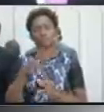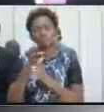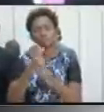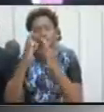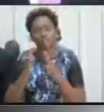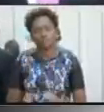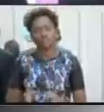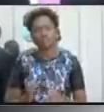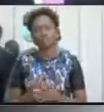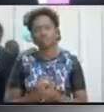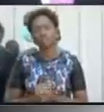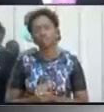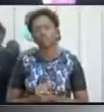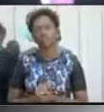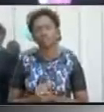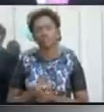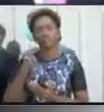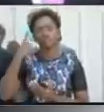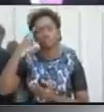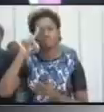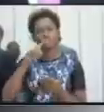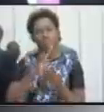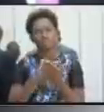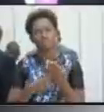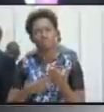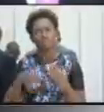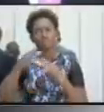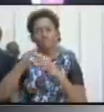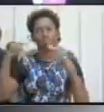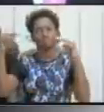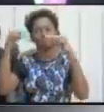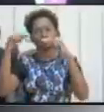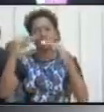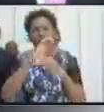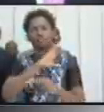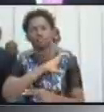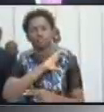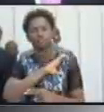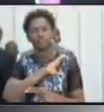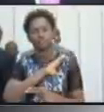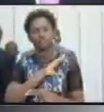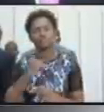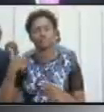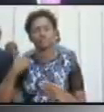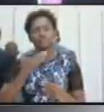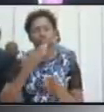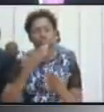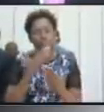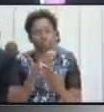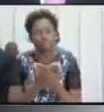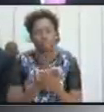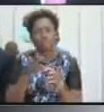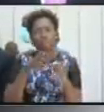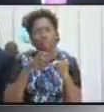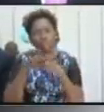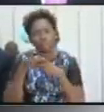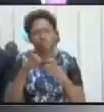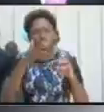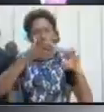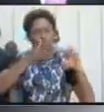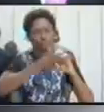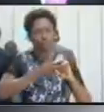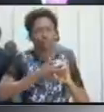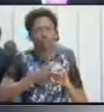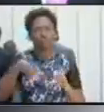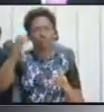décision pour que au niveau de la police, il y ait beaucoup de contrôle interne qui mettait. Et